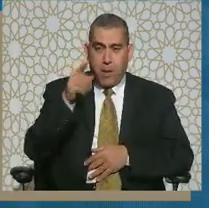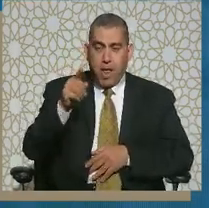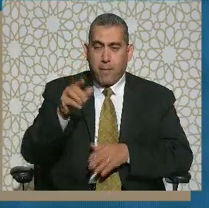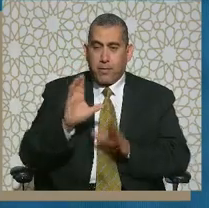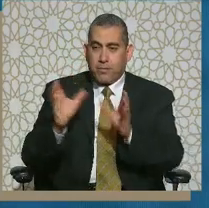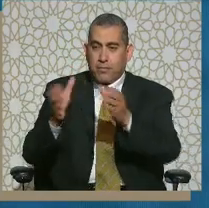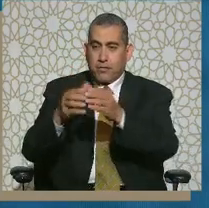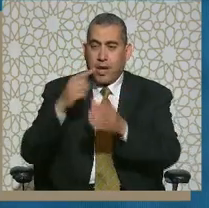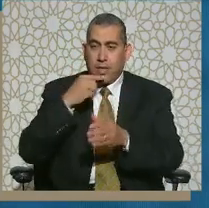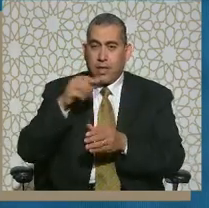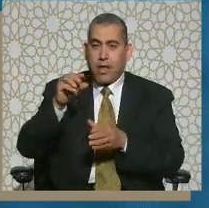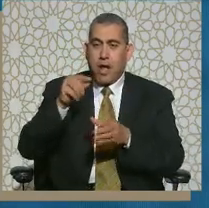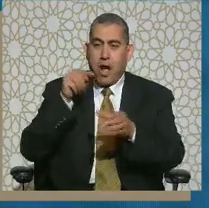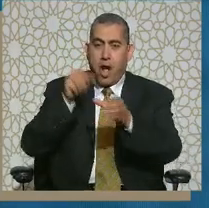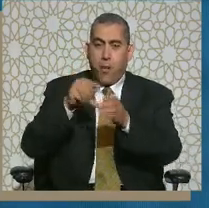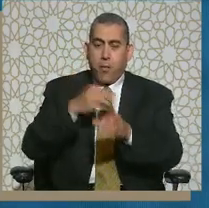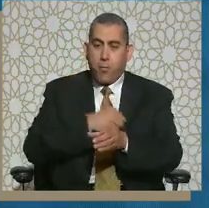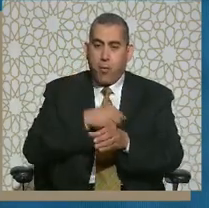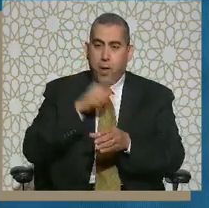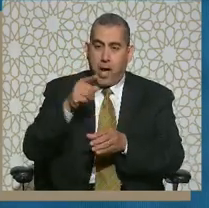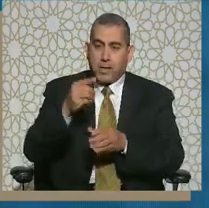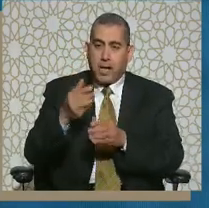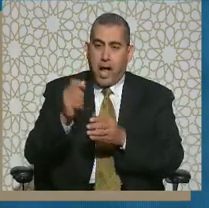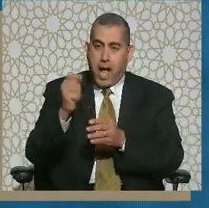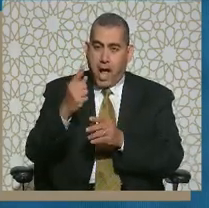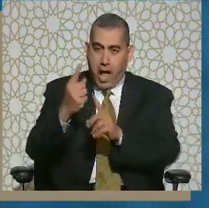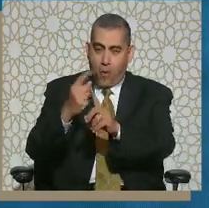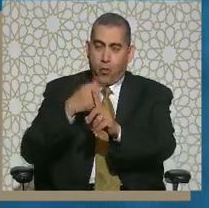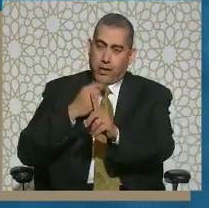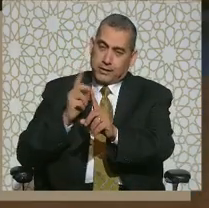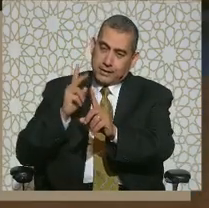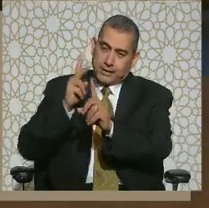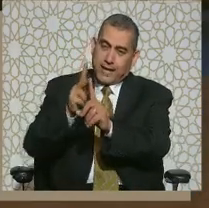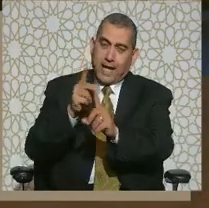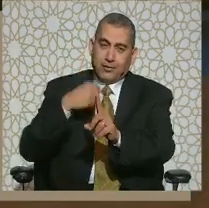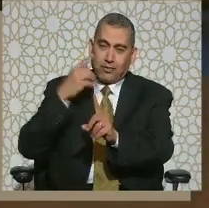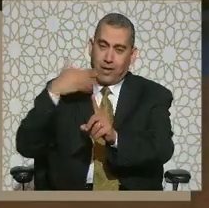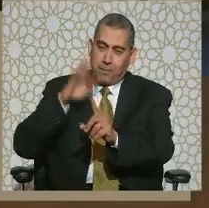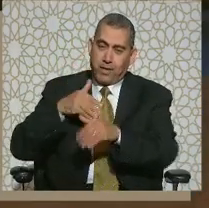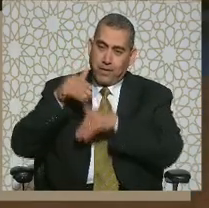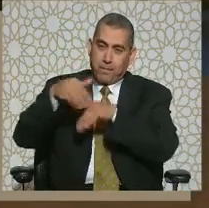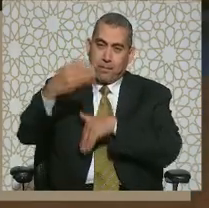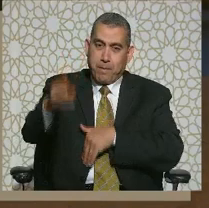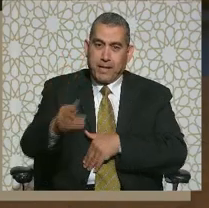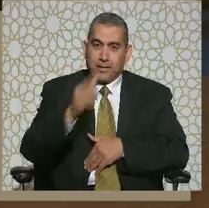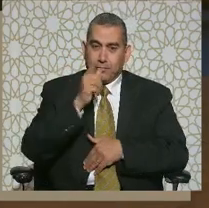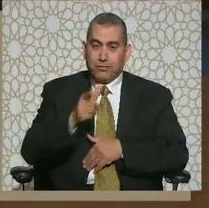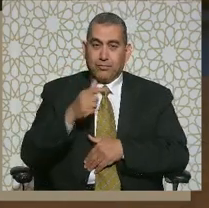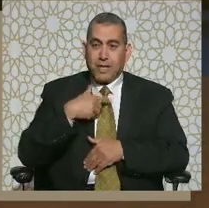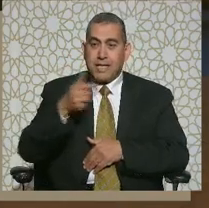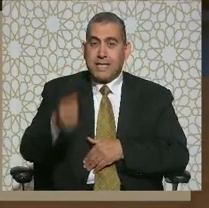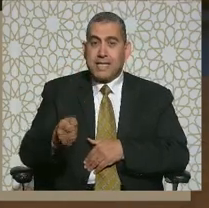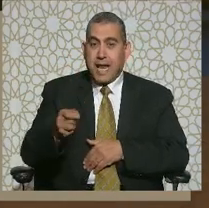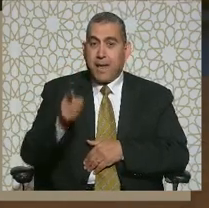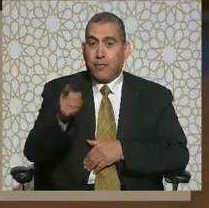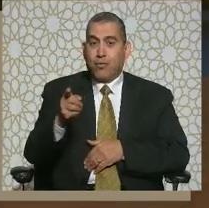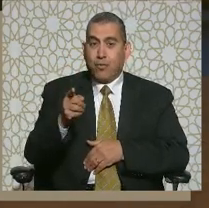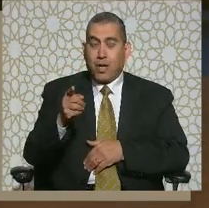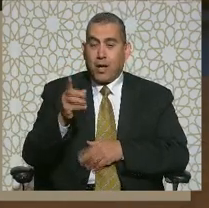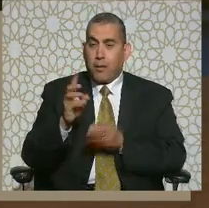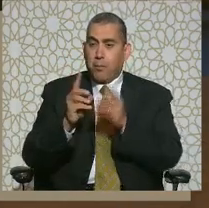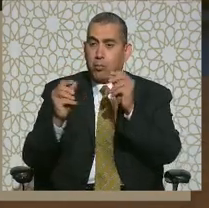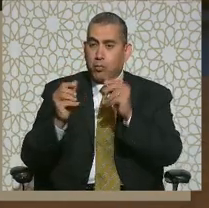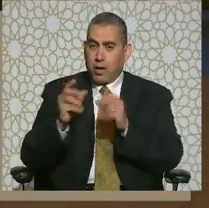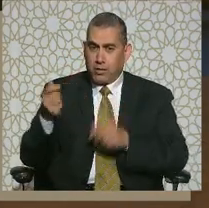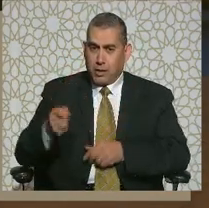قوم المنين انتم السابقون ونحن بكم ان شاء الله لاحقون فلو كنا بنسلم عليهم وام عدم كان ده